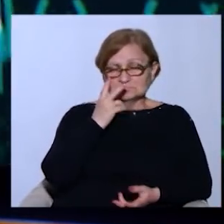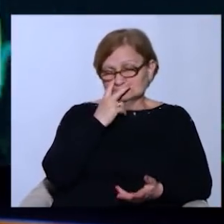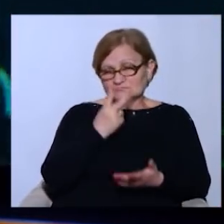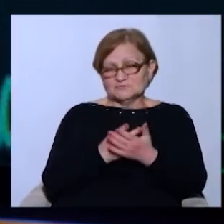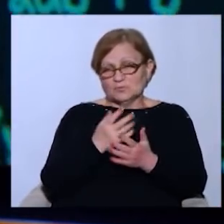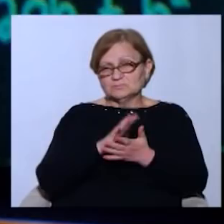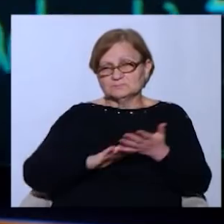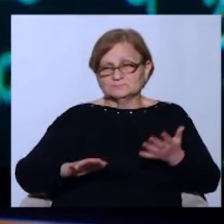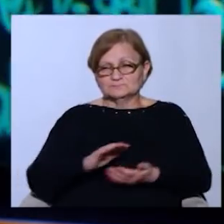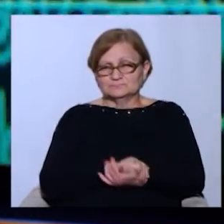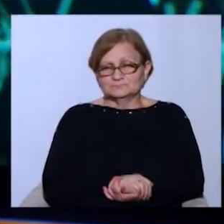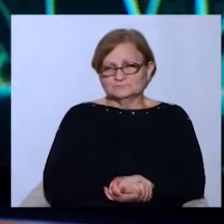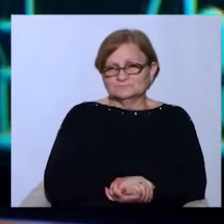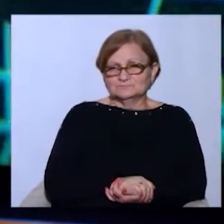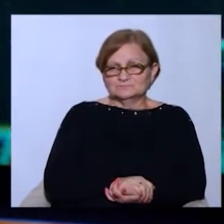გავაგრძელეთ.